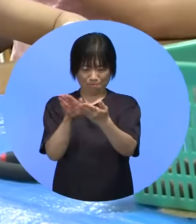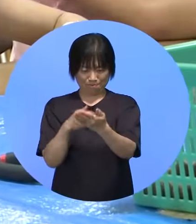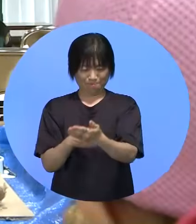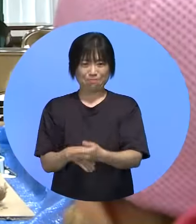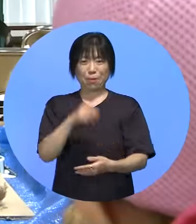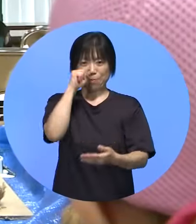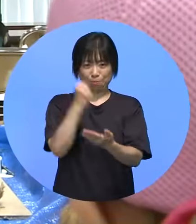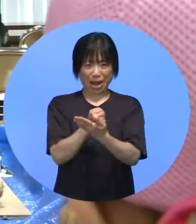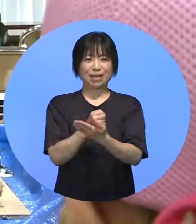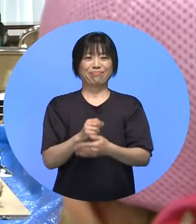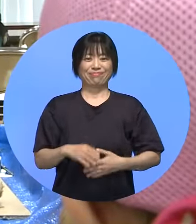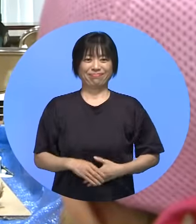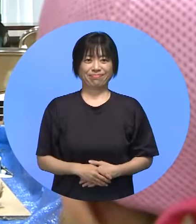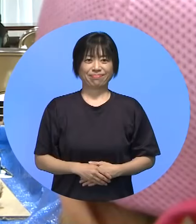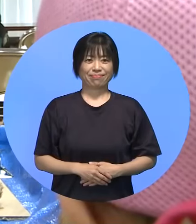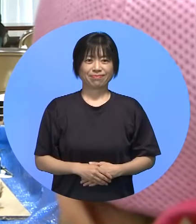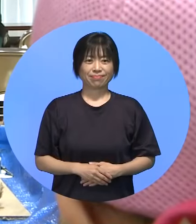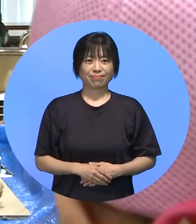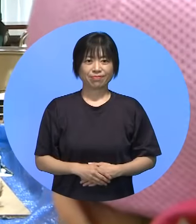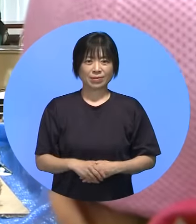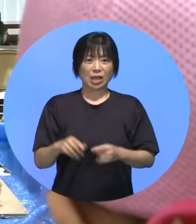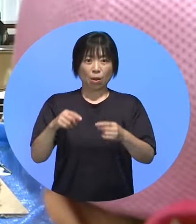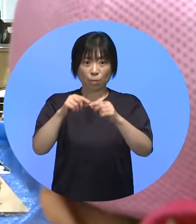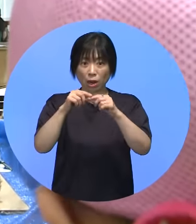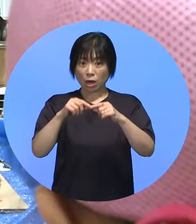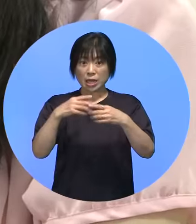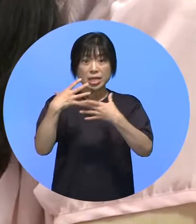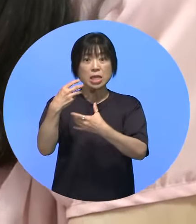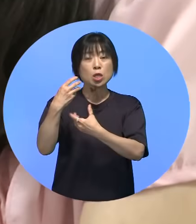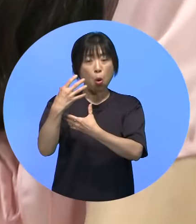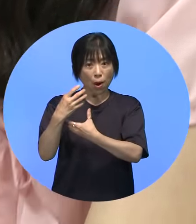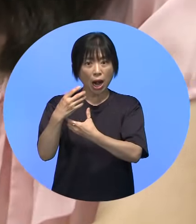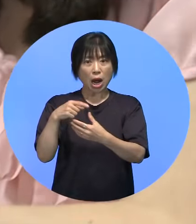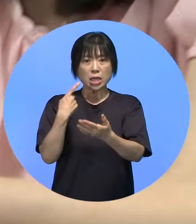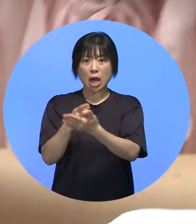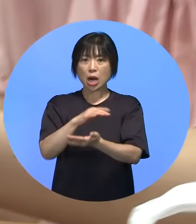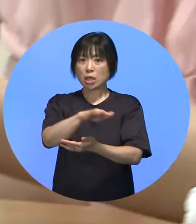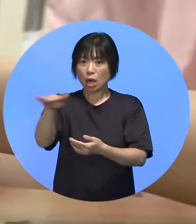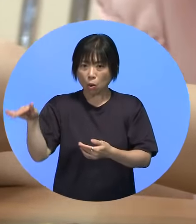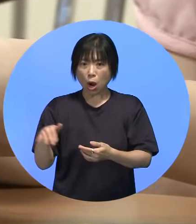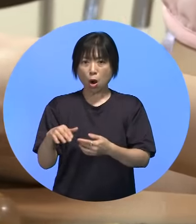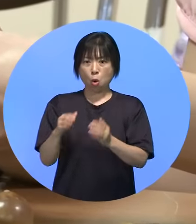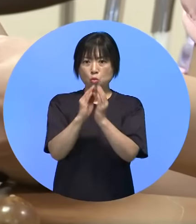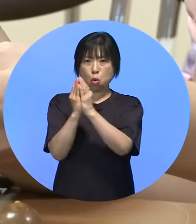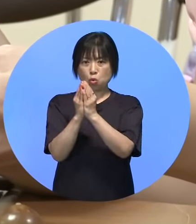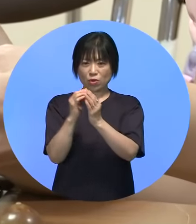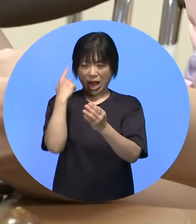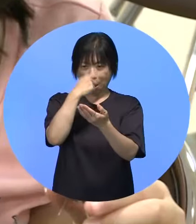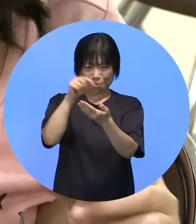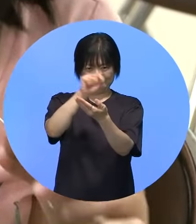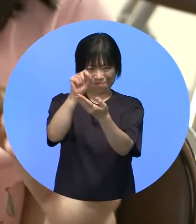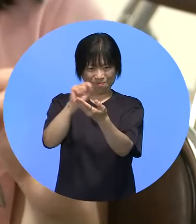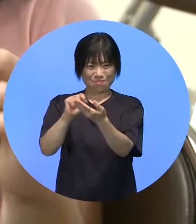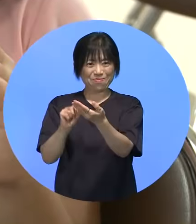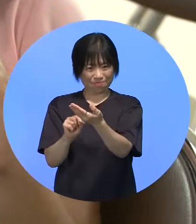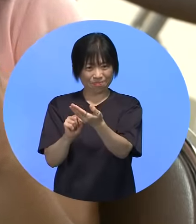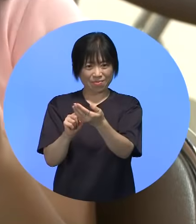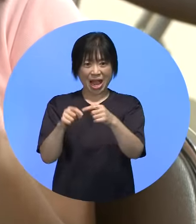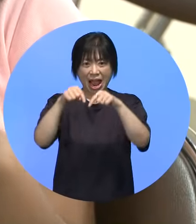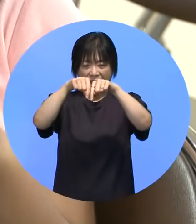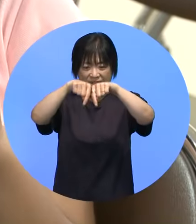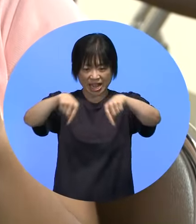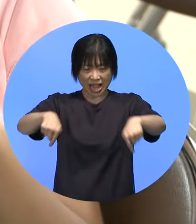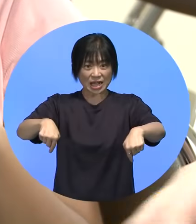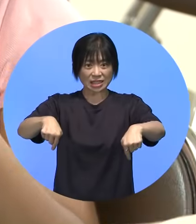させました続いて行われた人形作りでは参加者はどんぐりに顔を描き針金で